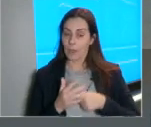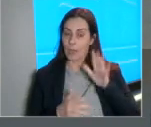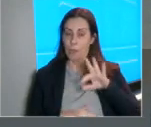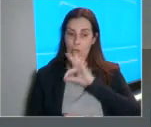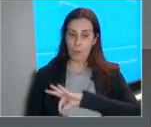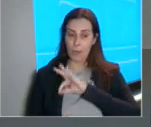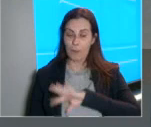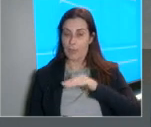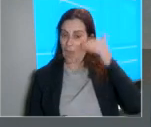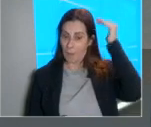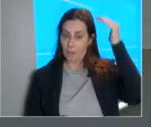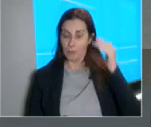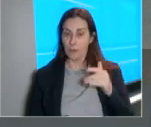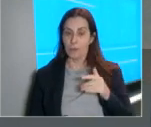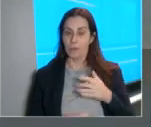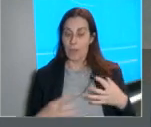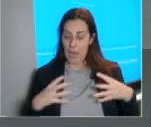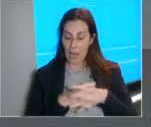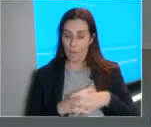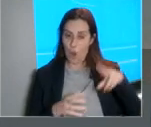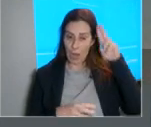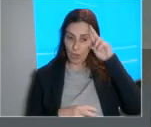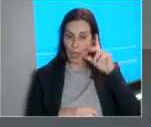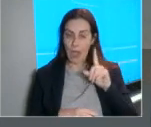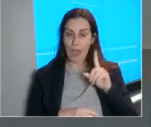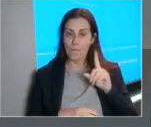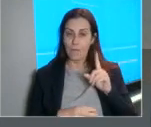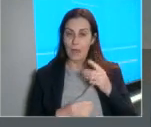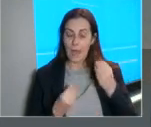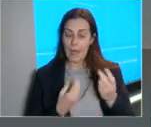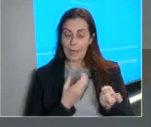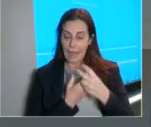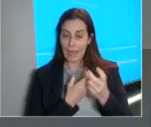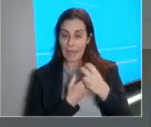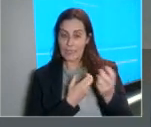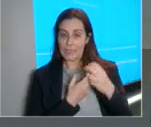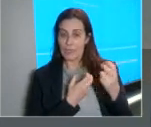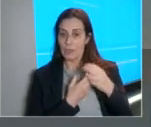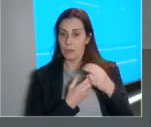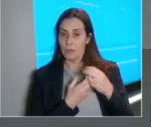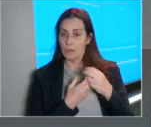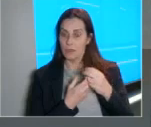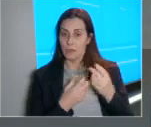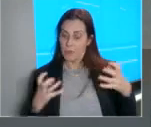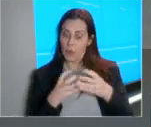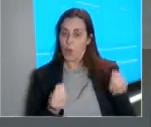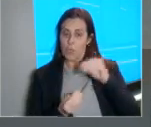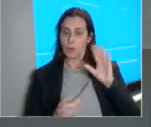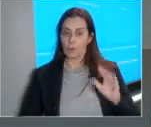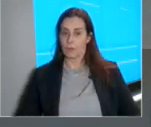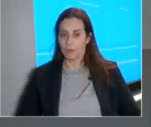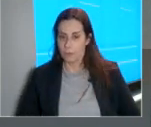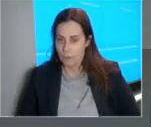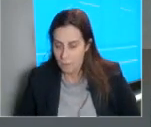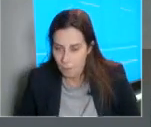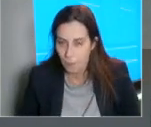של ליברמן וגם של גנץ, היא לחבור לליכוד, אבל להכניס לאט לאט ועל פי קווי סוד מאוד מדודים את חלק